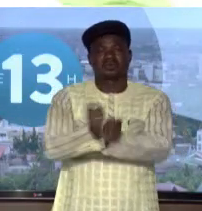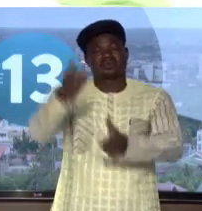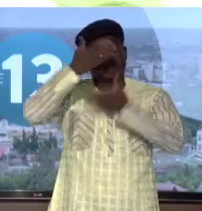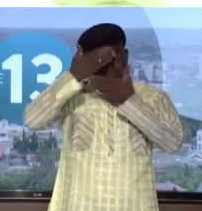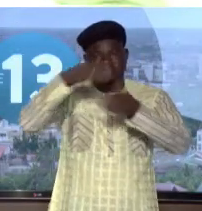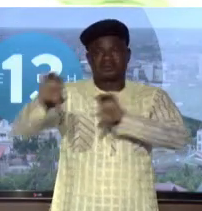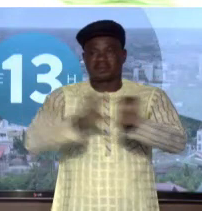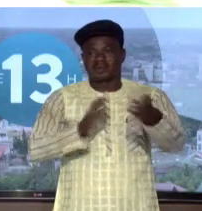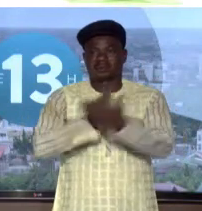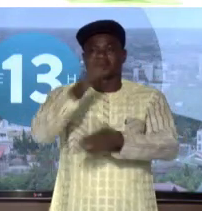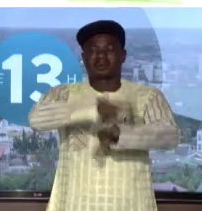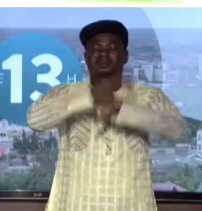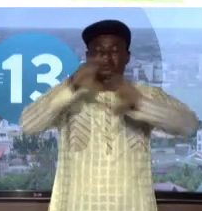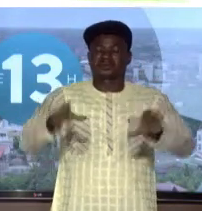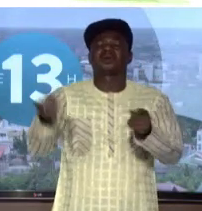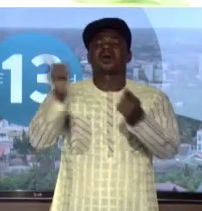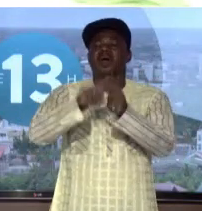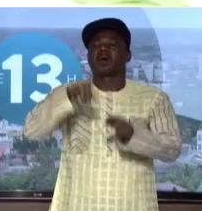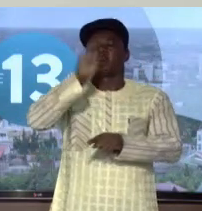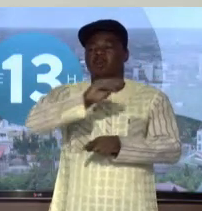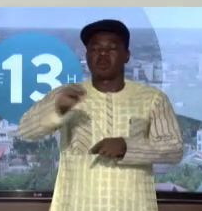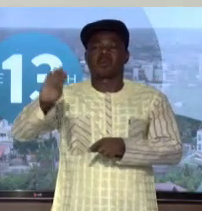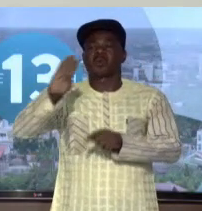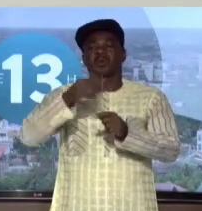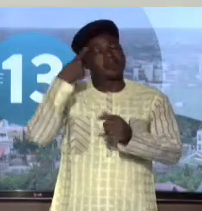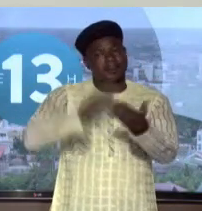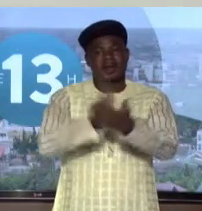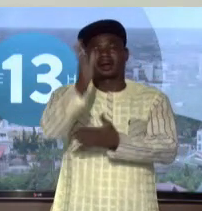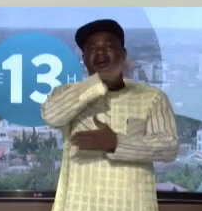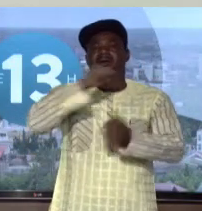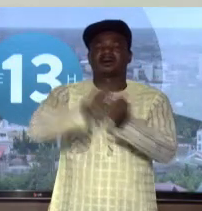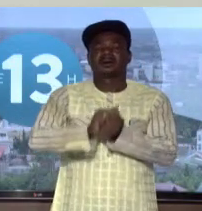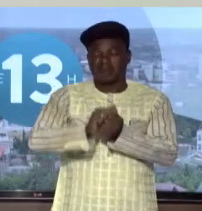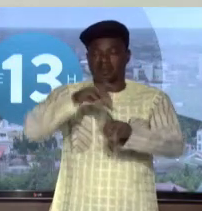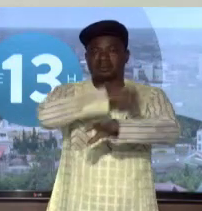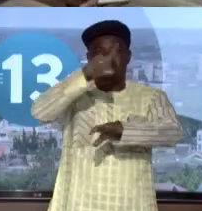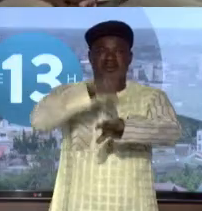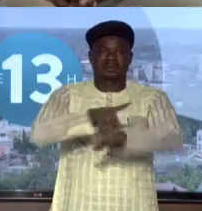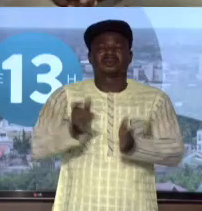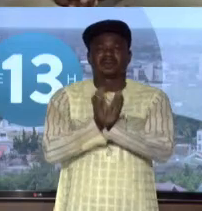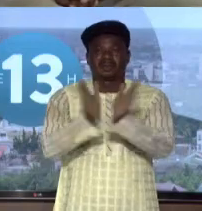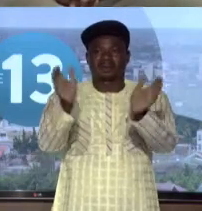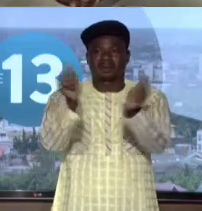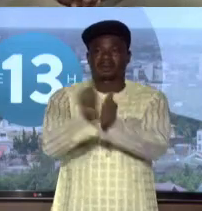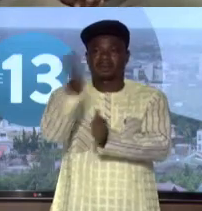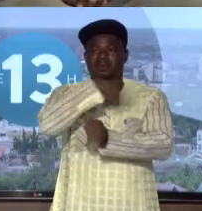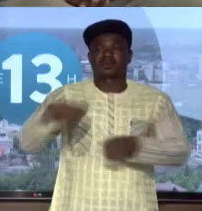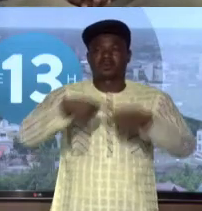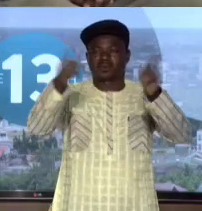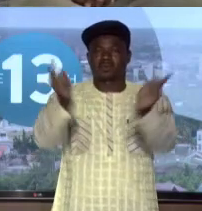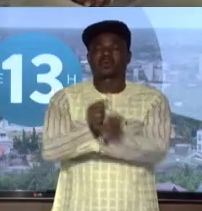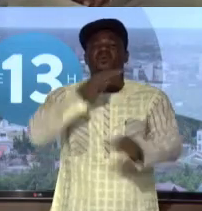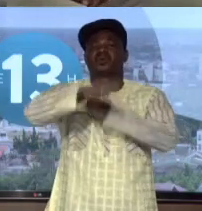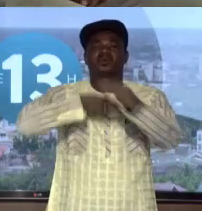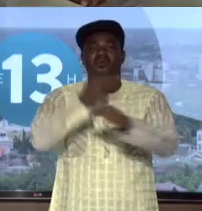entrepreneurs touristiques de la ville de Bobo Dioulasso par la Direction générale du tourisme, en collaboration avec la cellule nationale de traitement de